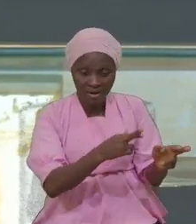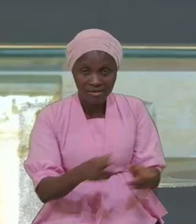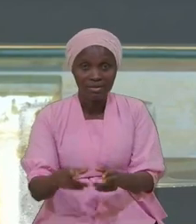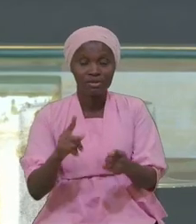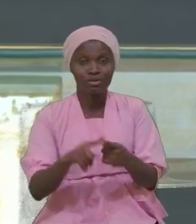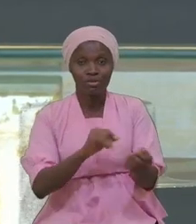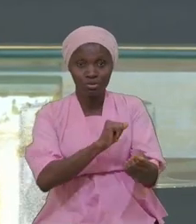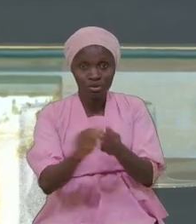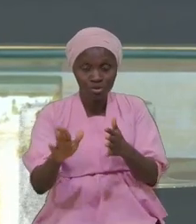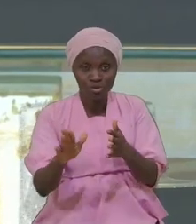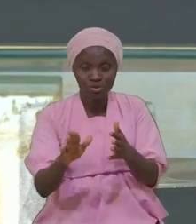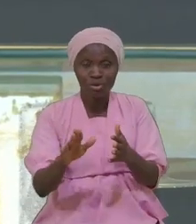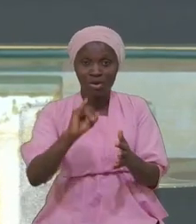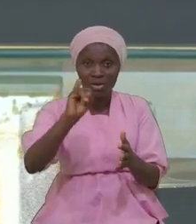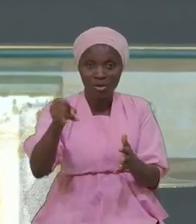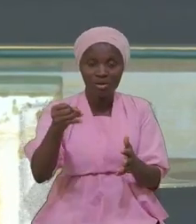à tirer sur